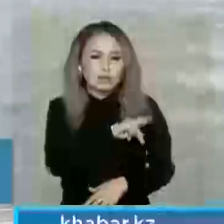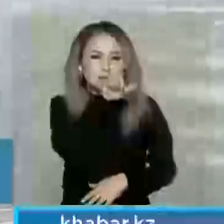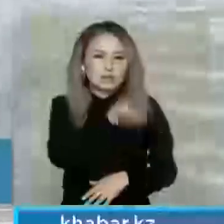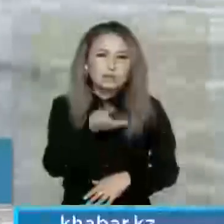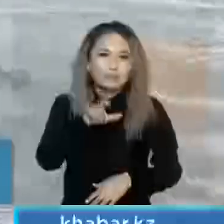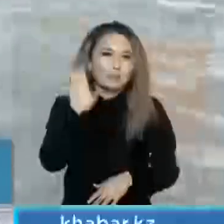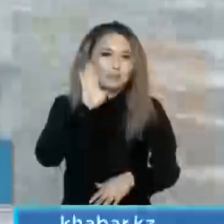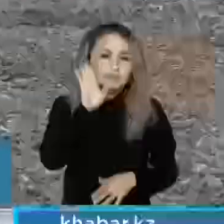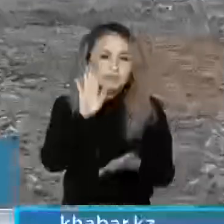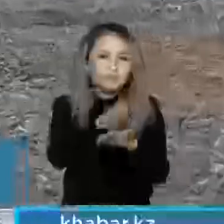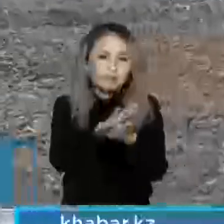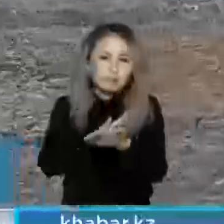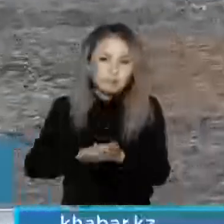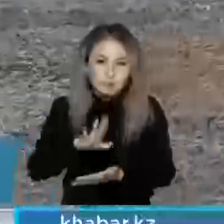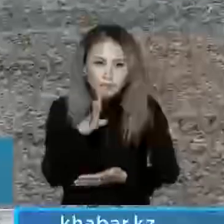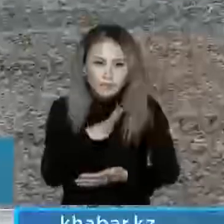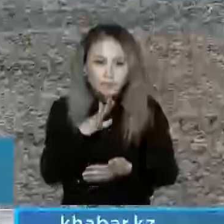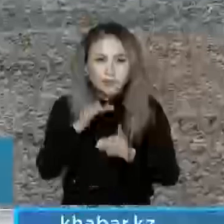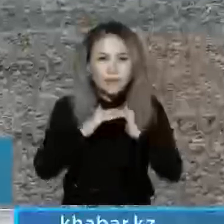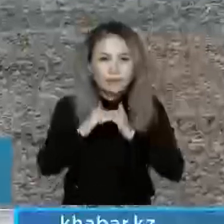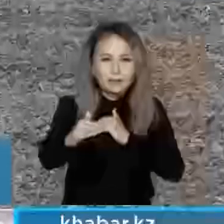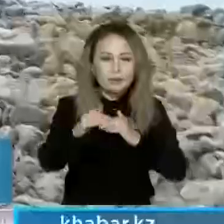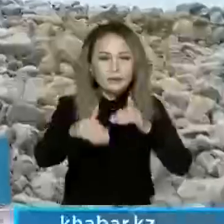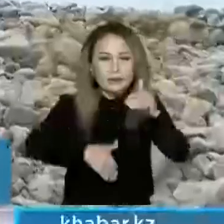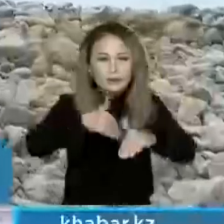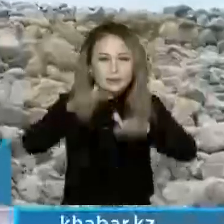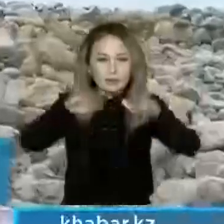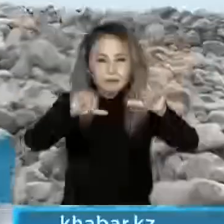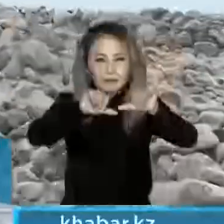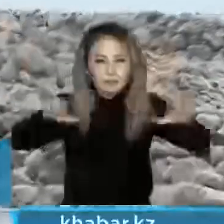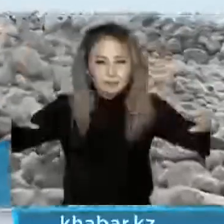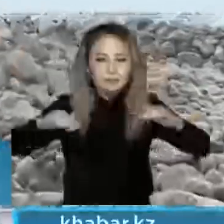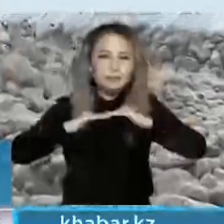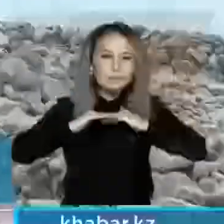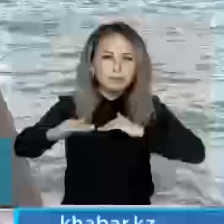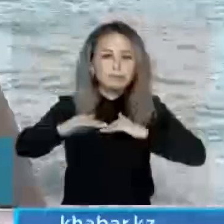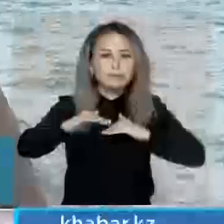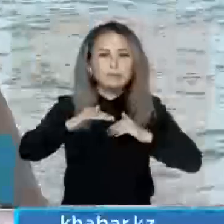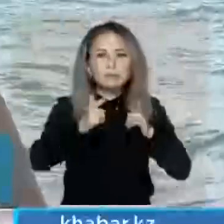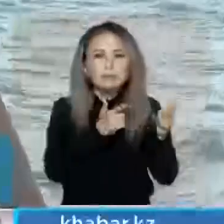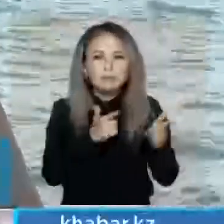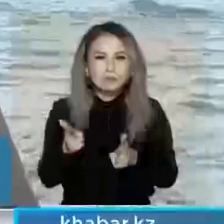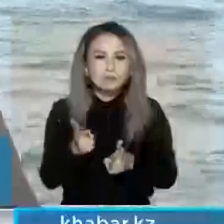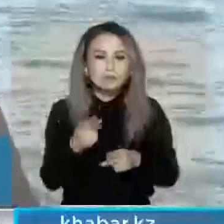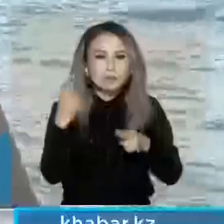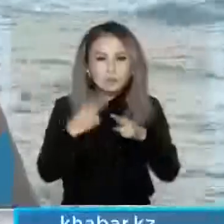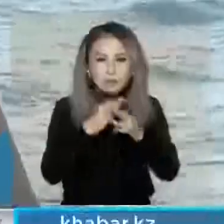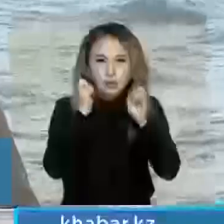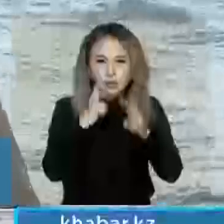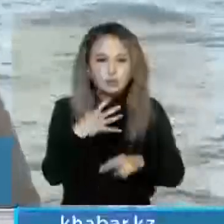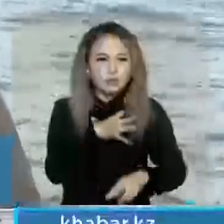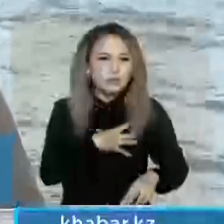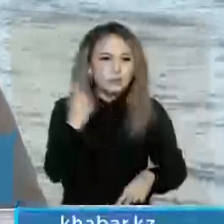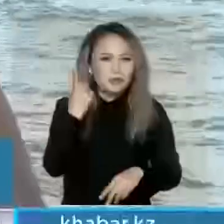қызметкерлері судың түбін тазартты. Жергілікті әкімдік шомылуға арналған орынды тегістеу жұмыстарын жүргізуде. Бала қауіпсіздік әрине бірінші